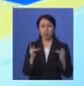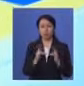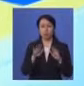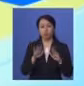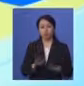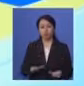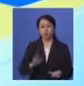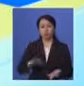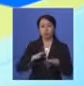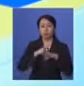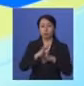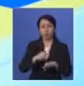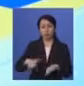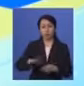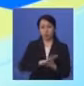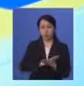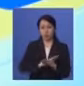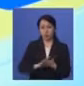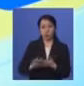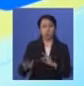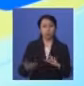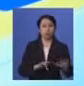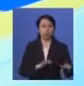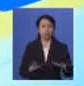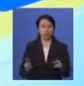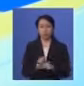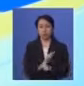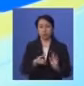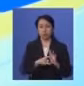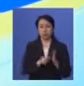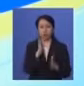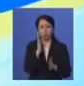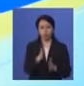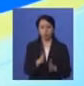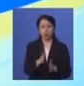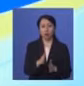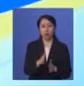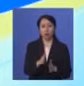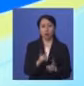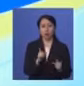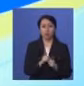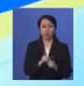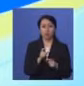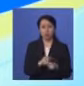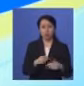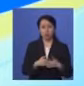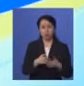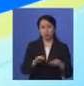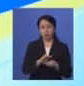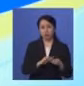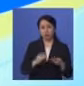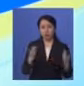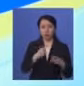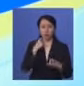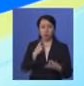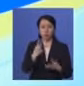коек. После проведения всех дезинфицирующих мероприятий терапевтическое отделение будет принимать пациентов, как и прежде. Стоит отметить,